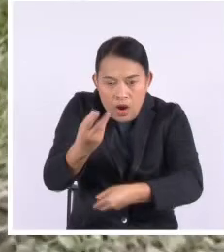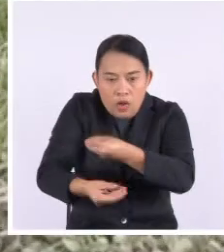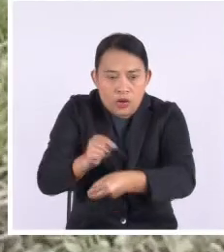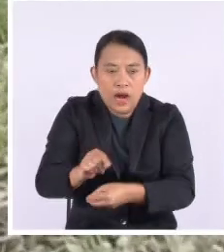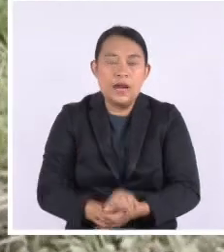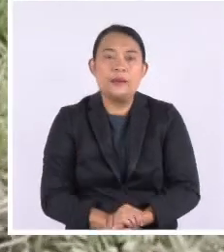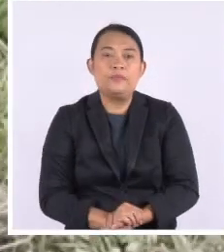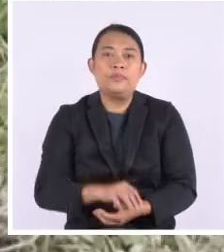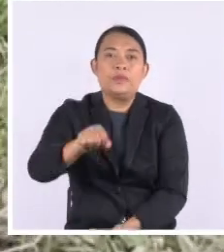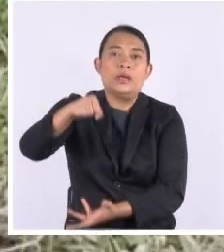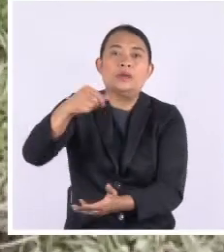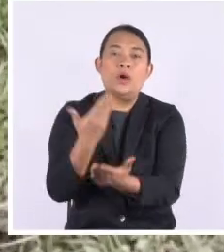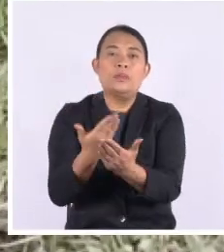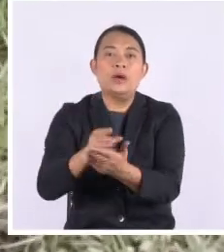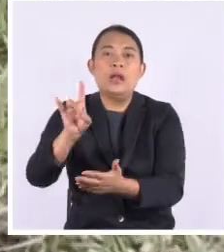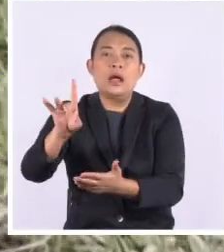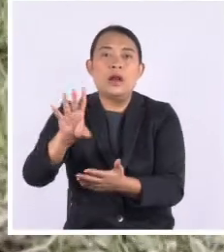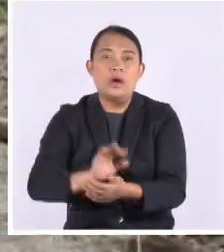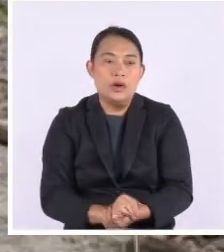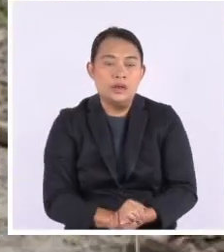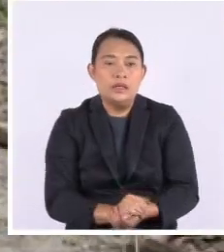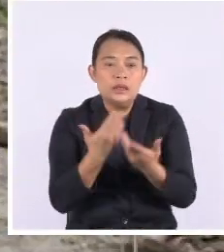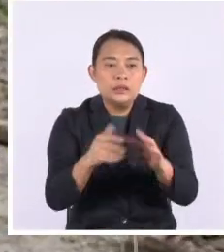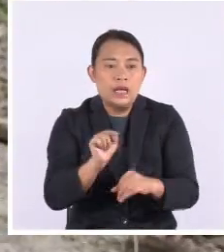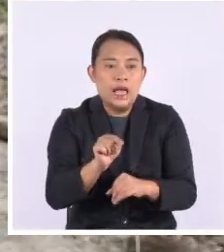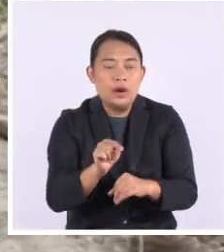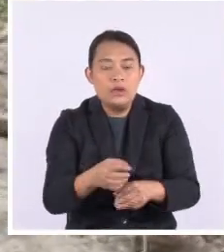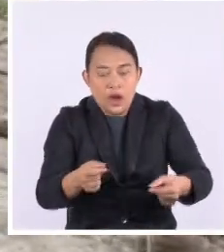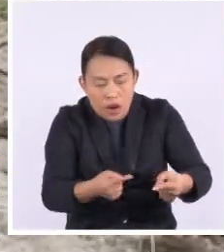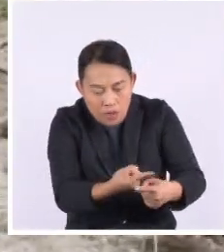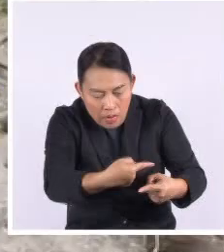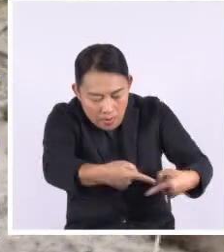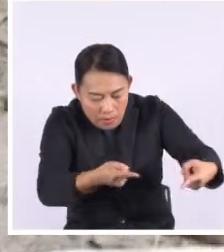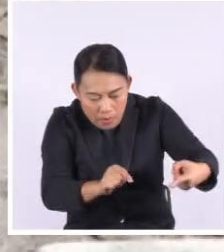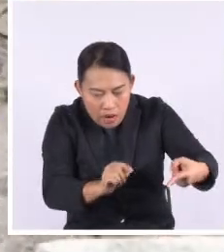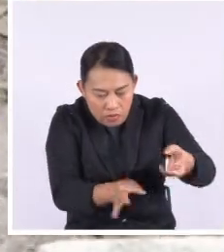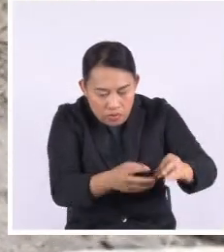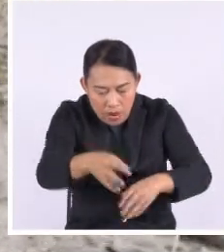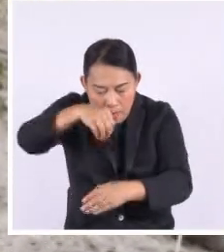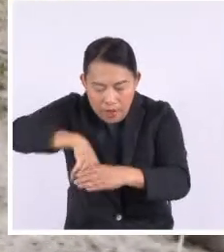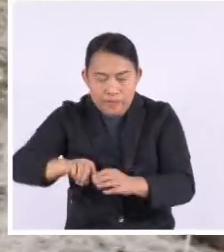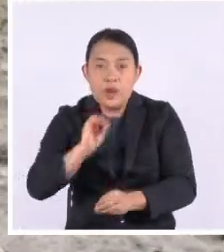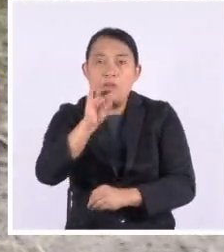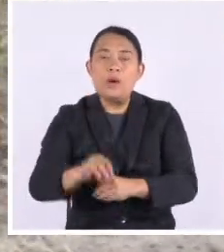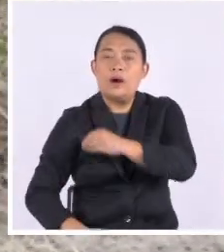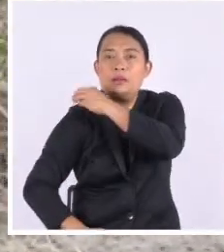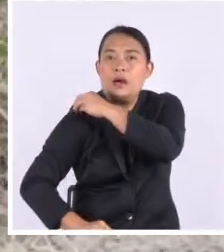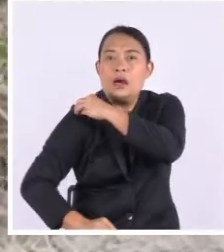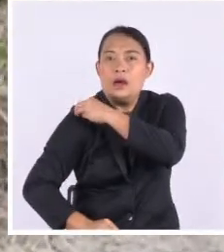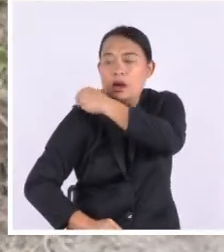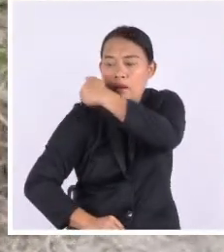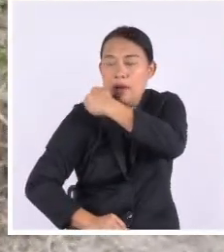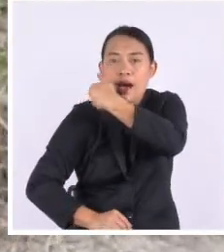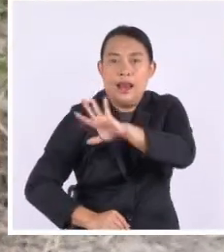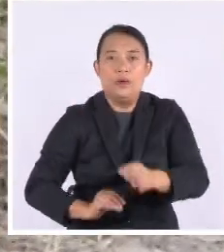บละร้อยแต่กว่าจะเก็บมาเผาได้ครบกระสอบอ่ะมันก็ยาวนานเหลือเกินแล้วคุณตาก็บอกว่าเป็นฝีที่หัวไหล่ไปผ่าตัดเอาฝีออกละ